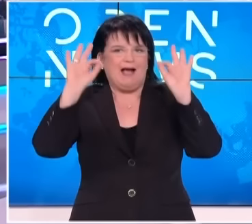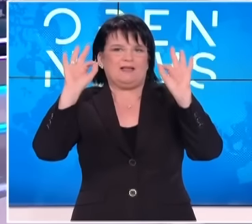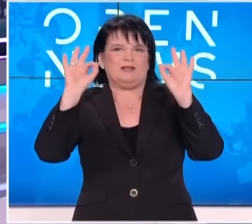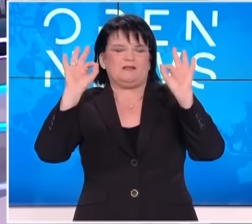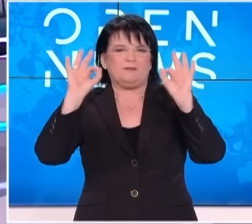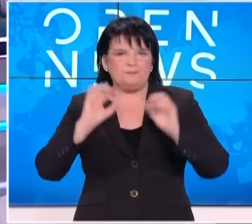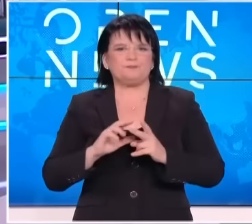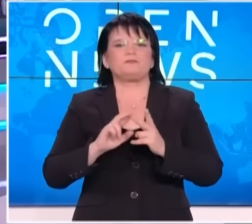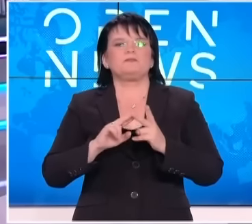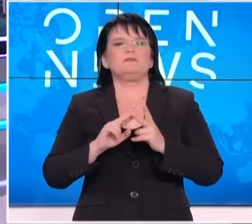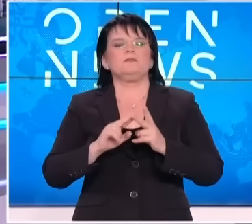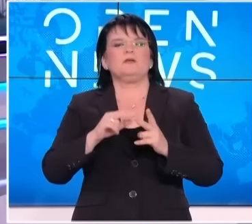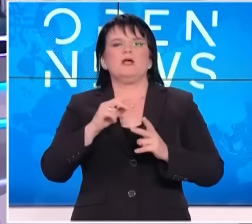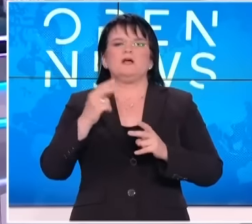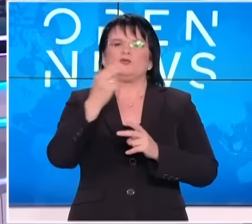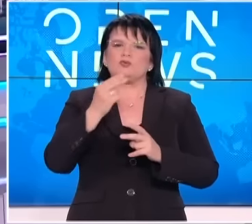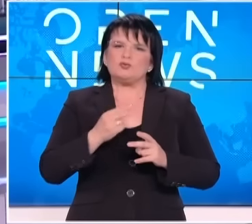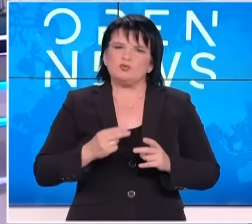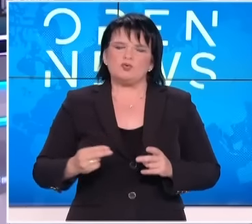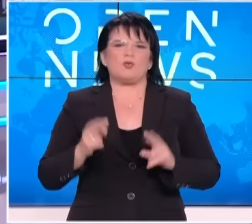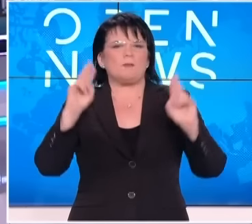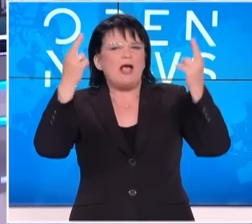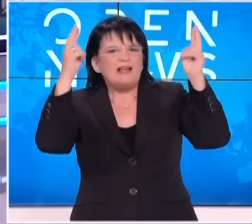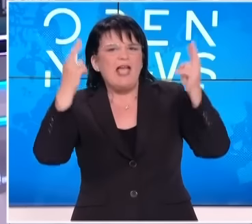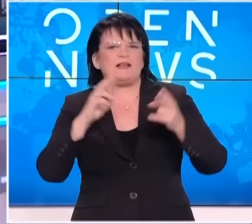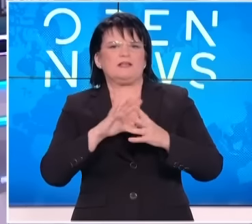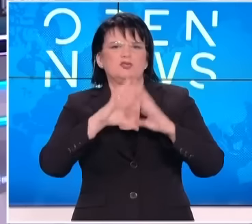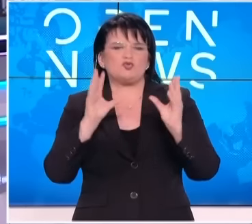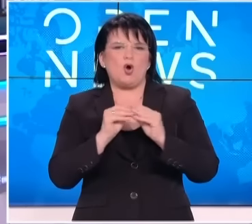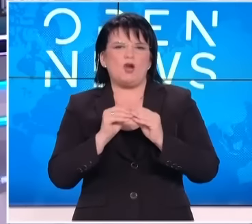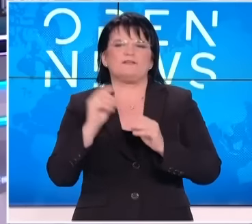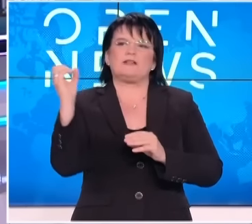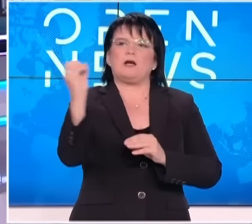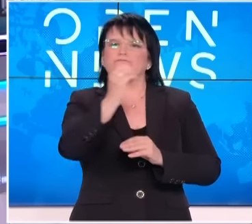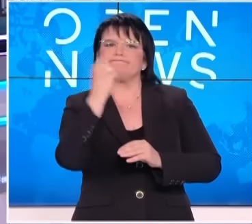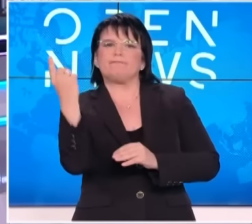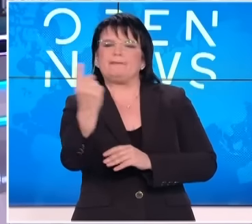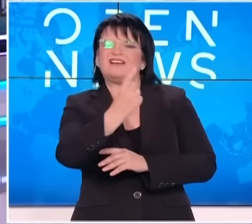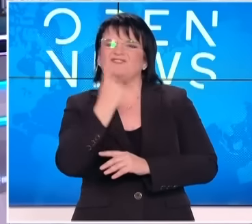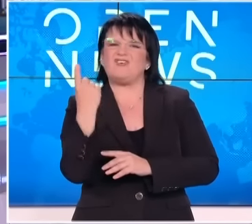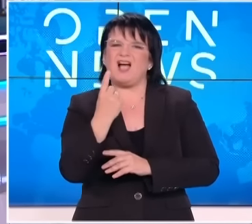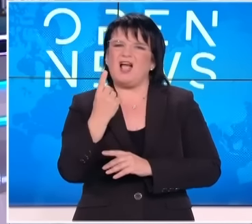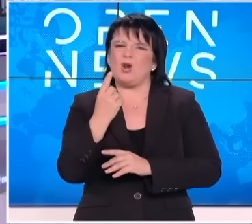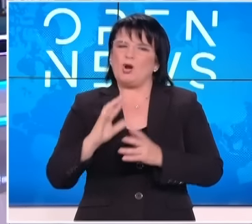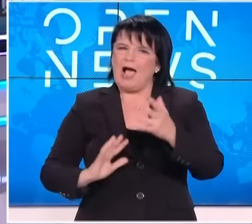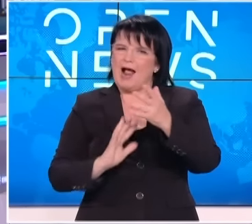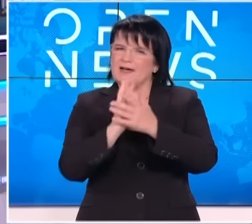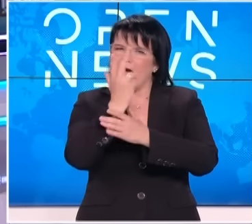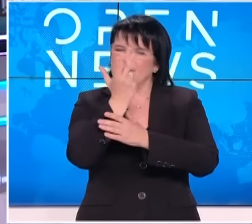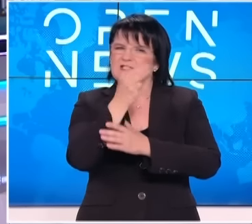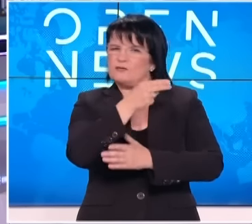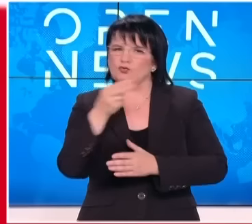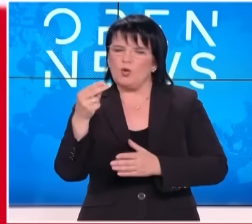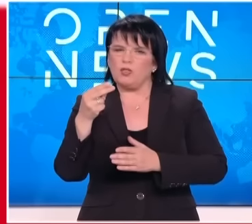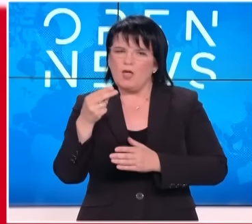απολιγνιτοποίησης το ζήτημα των ανανεώσιμων πηγ ενέργειας η πράσινη ανάπτυξη την οποία μας λένε έχει οδηγήσει να